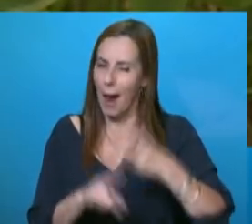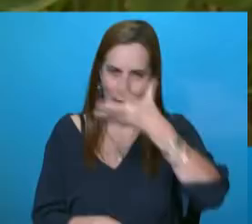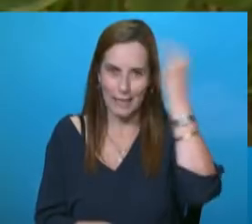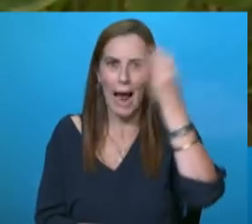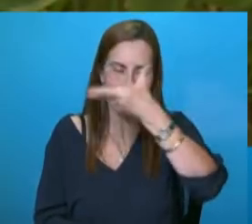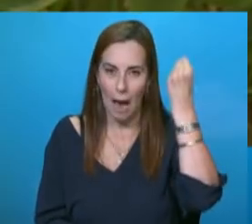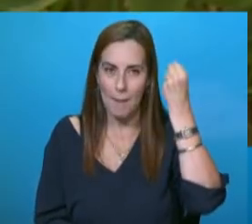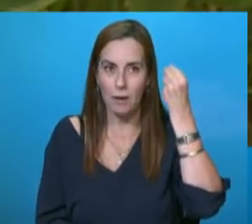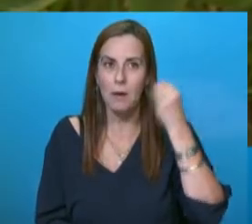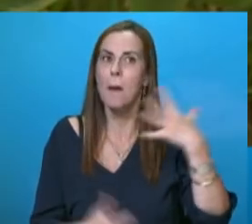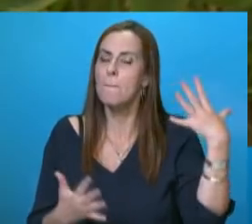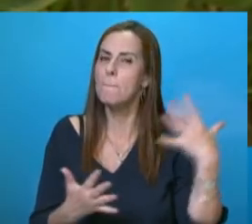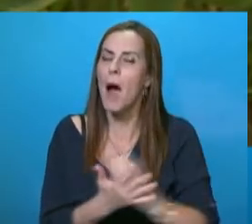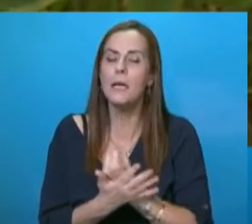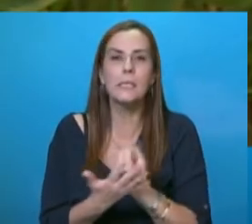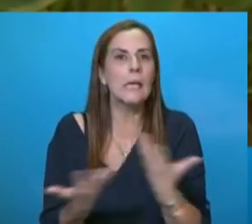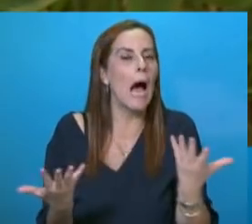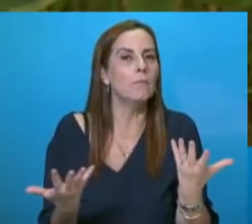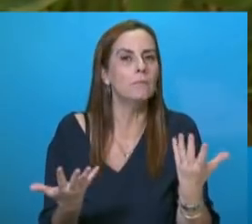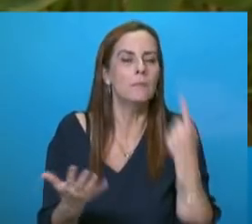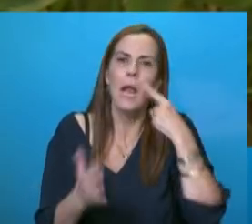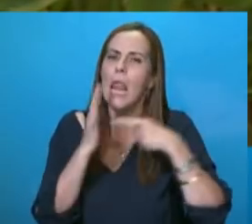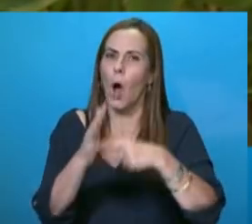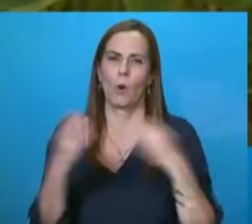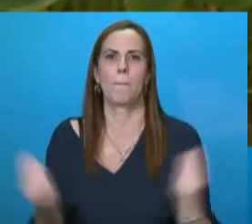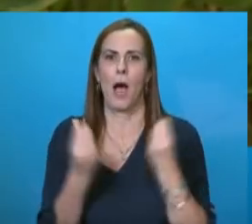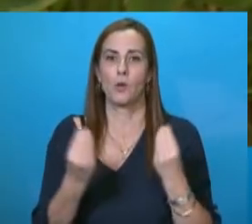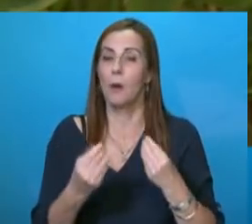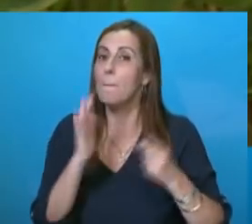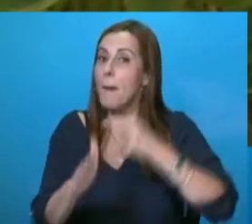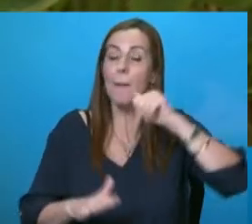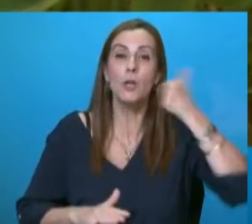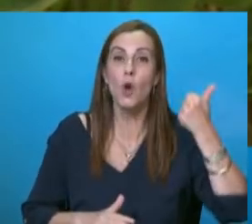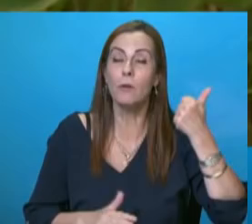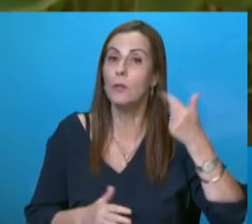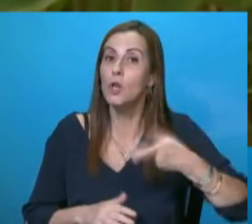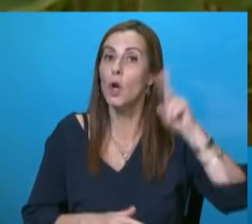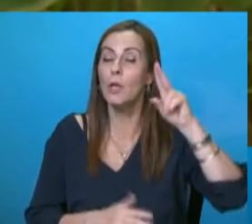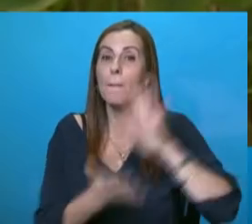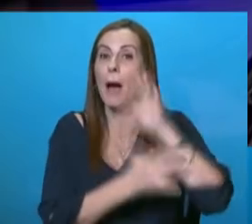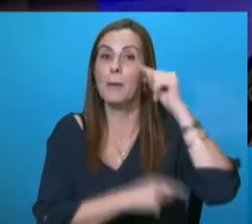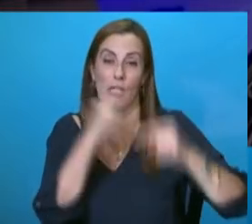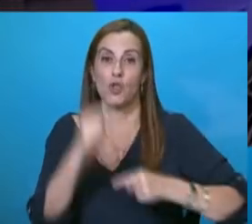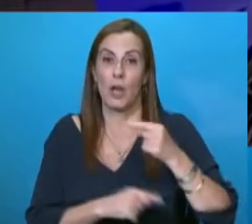אלצהיימר, מצליחה להדגים איזשהו אפקט. הפעם הראשונה מזה יותר מ-15